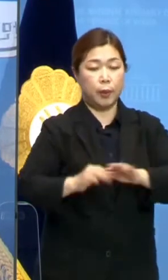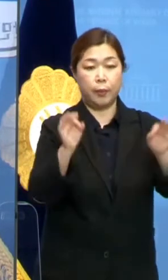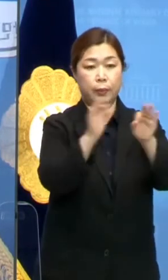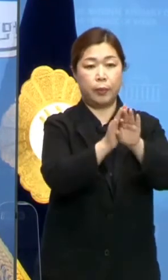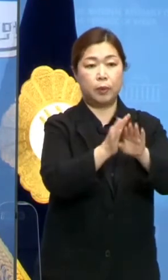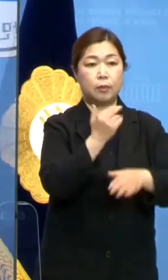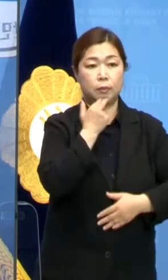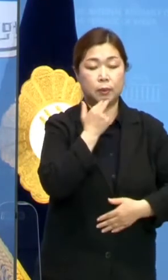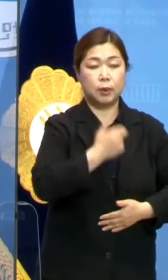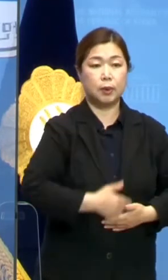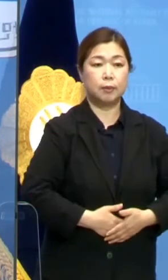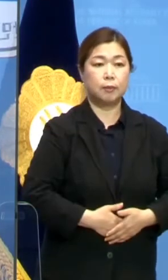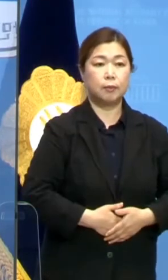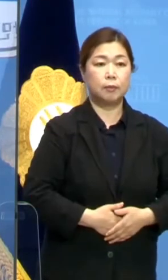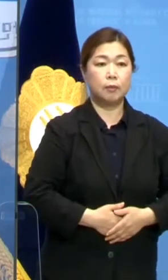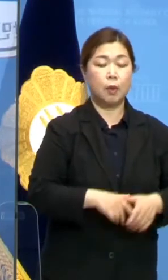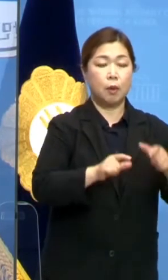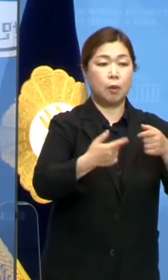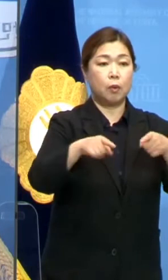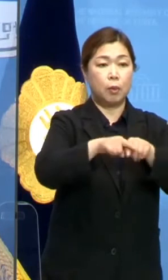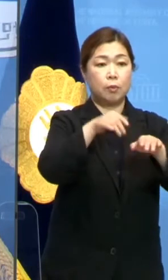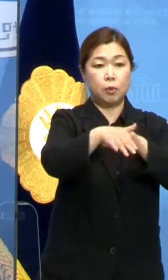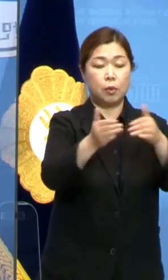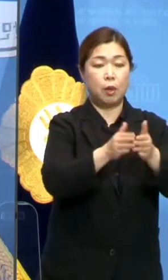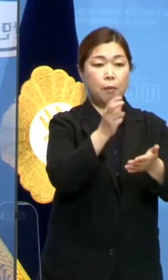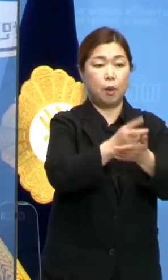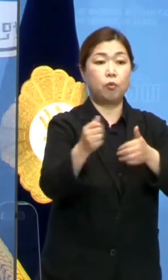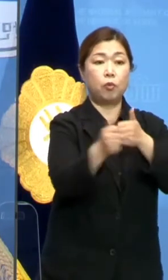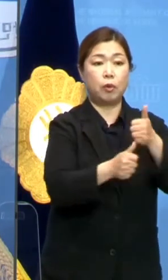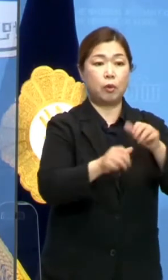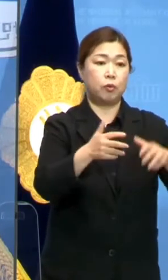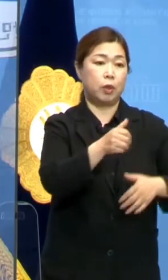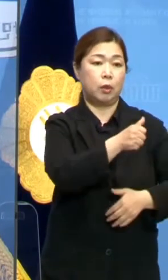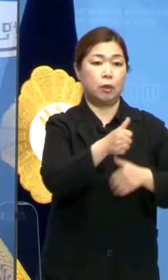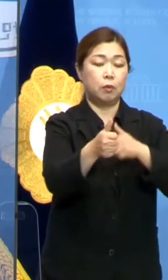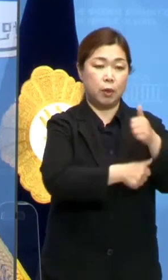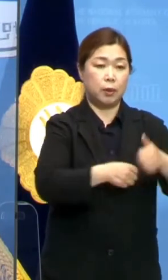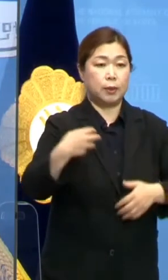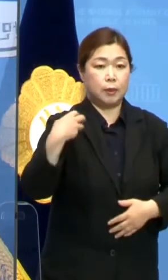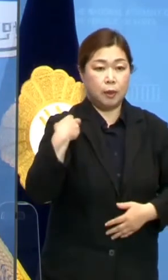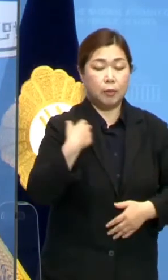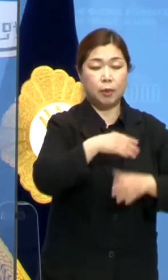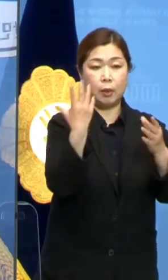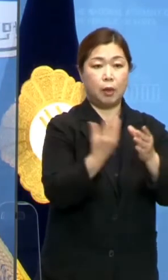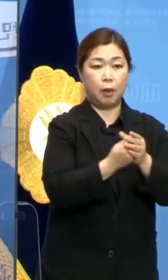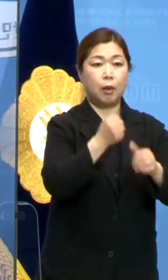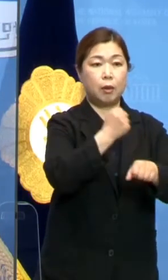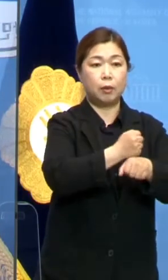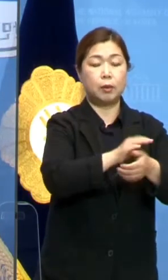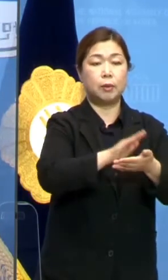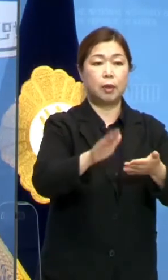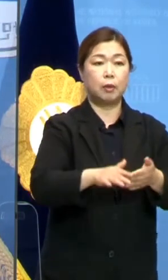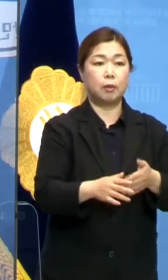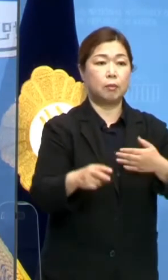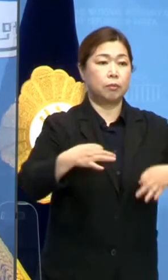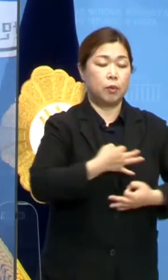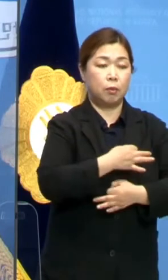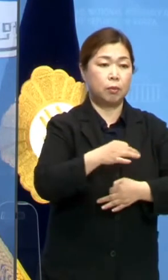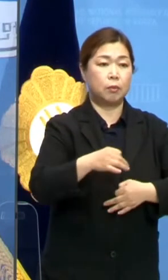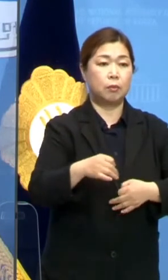없습니다. 더불어민주당 법사위원 일동은 국회의원으로서 그 책임을 다할 것입니다. 부정부패